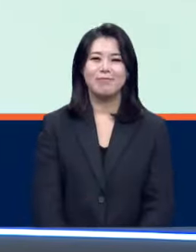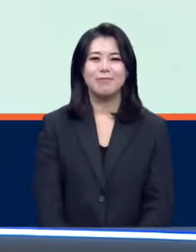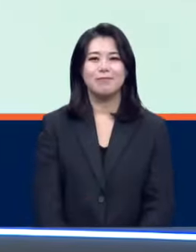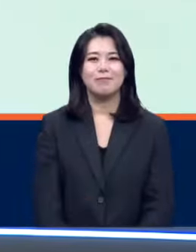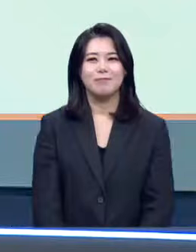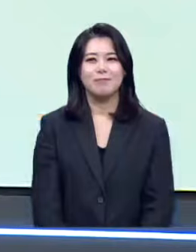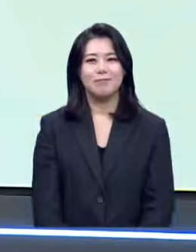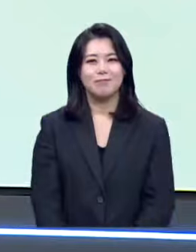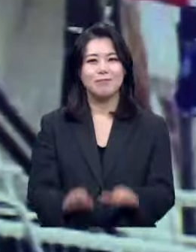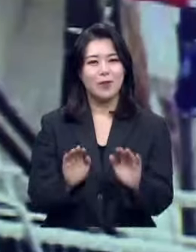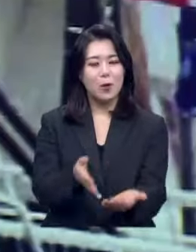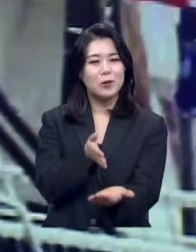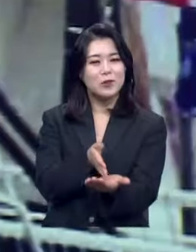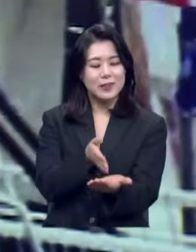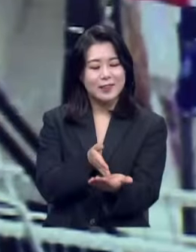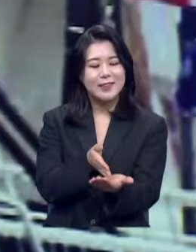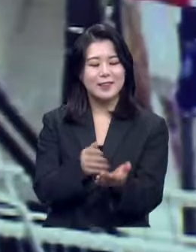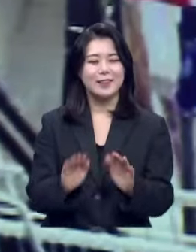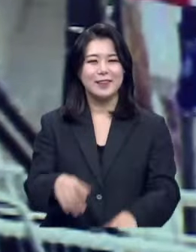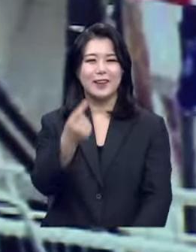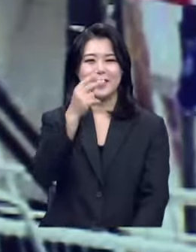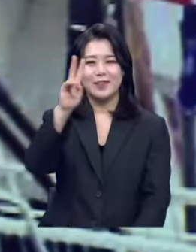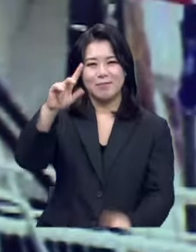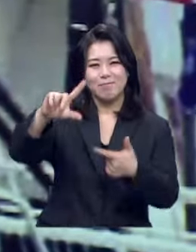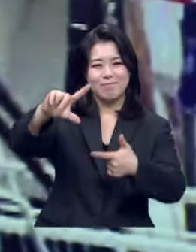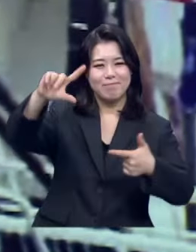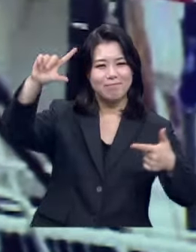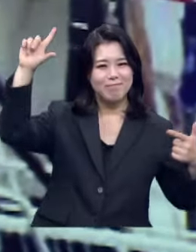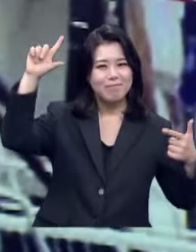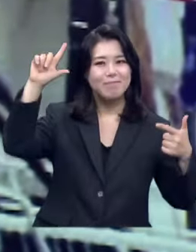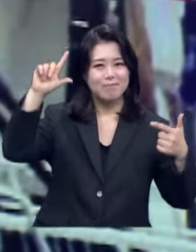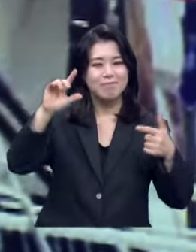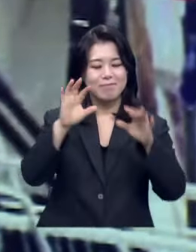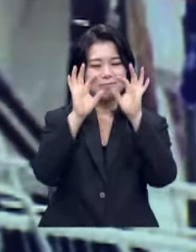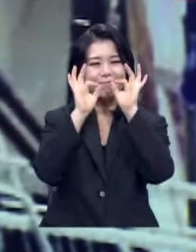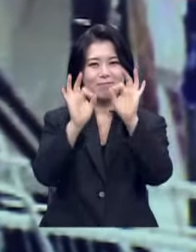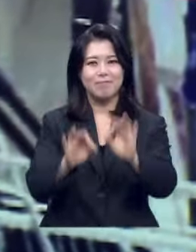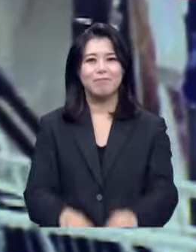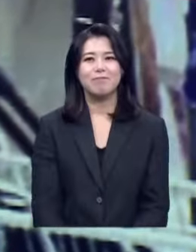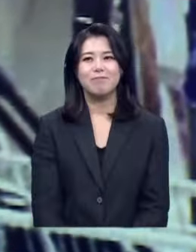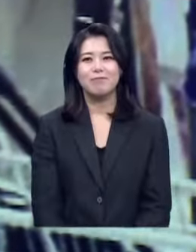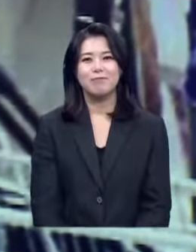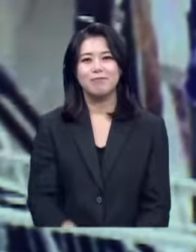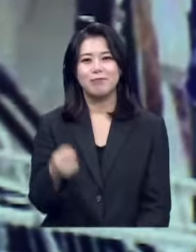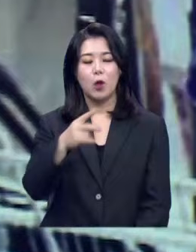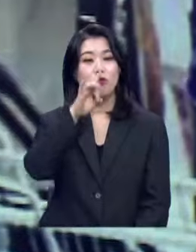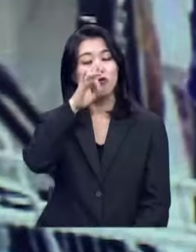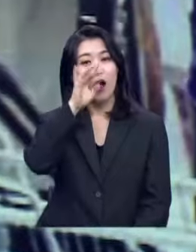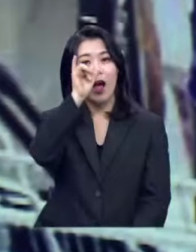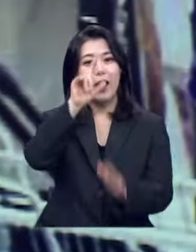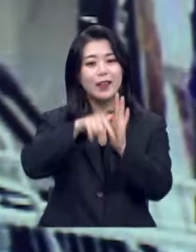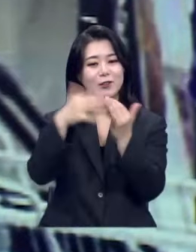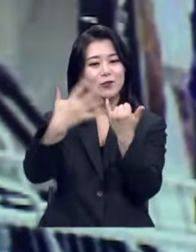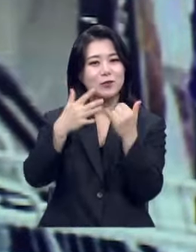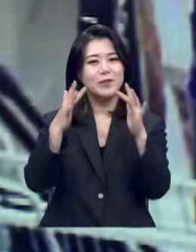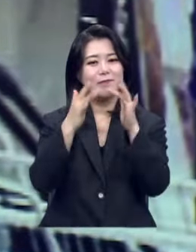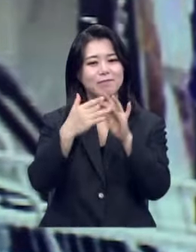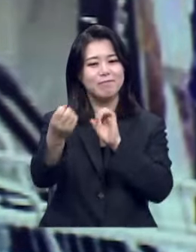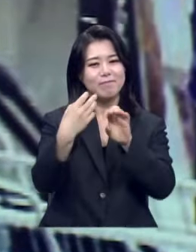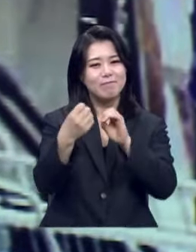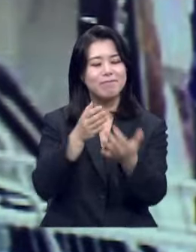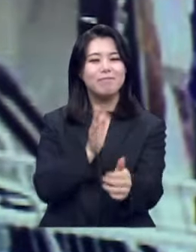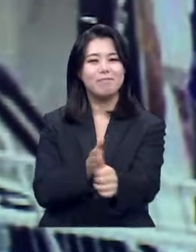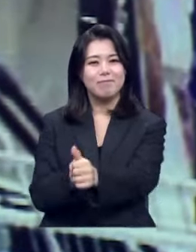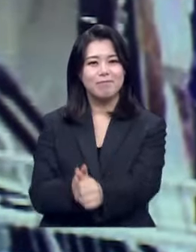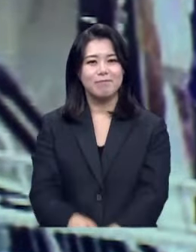봅니다 아침에 매일 경제 뉴스 종합 비타민 언제나처럼 뉴스로이 TV 좀 크게 보시다가 궁금한 점은 유튜브 댓글로 남겨 주시면